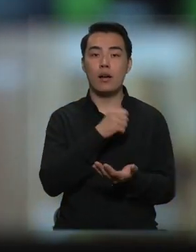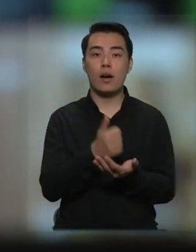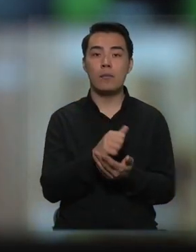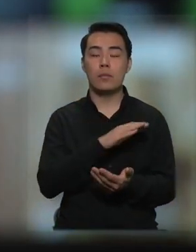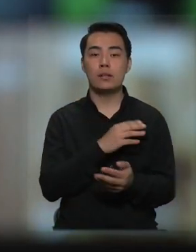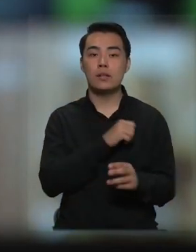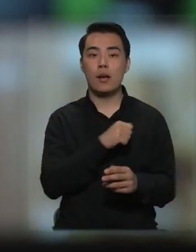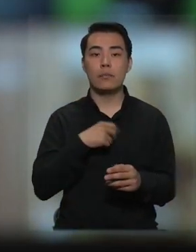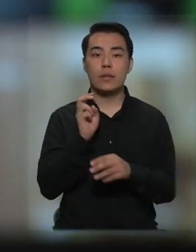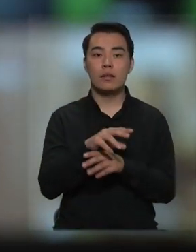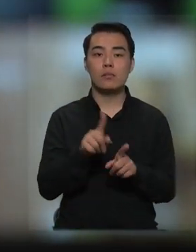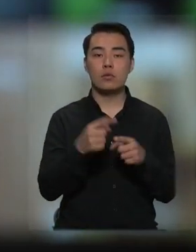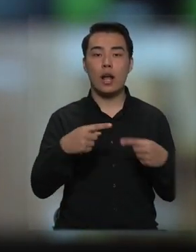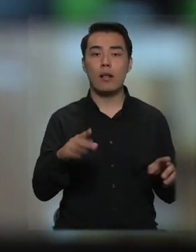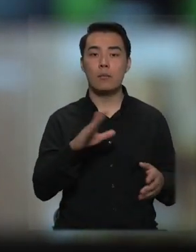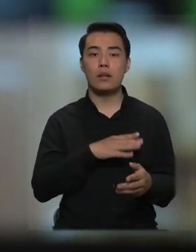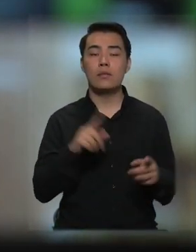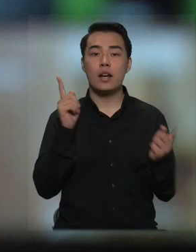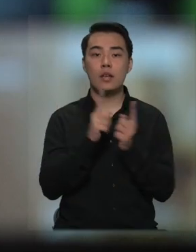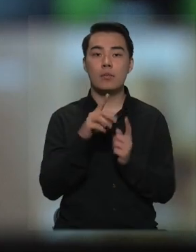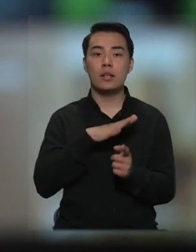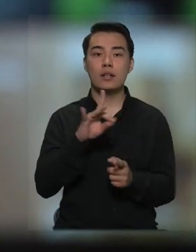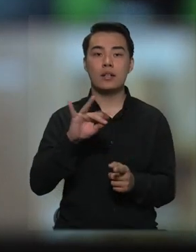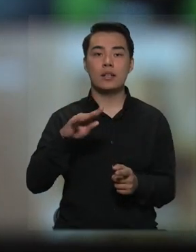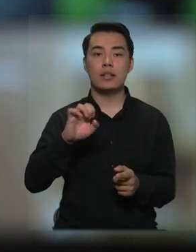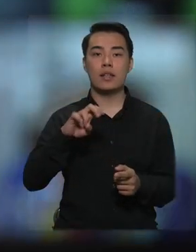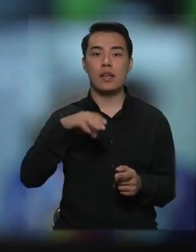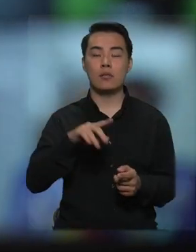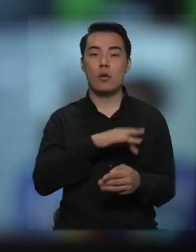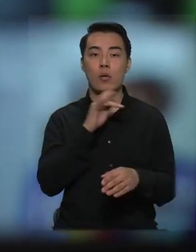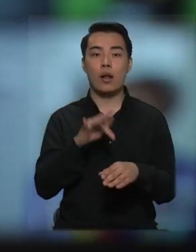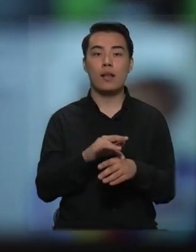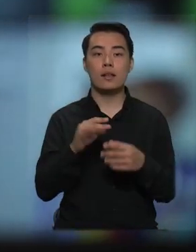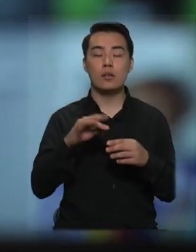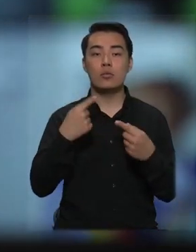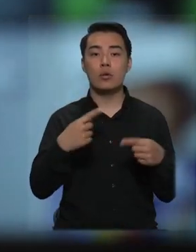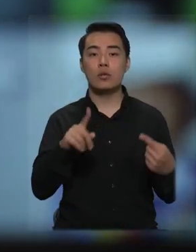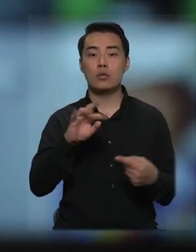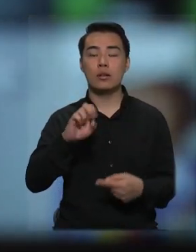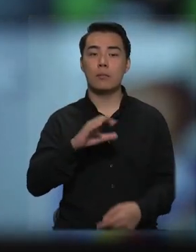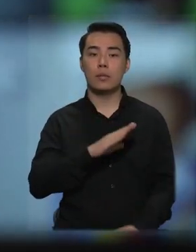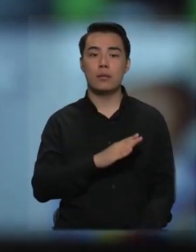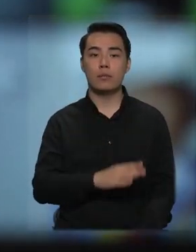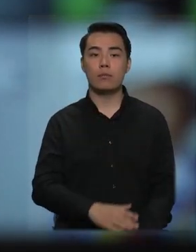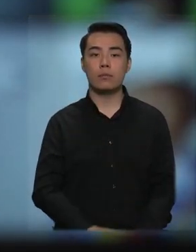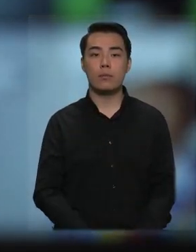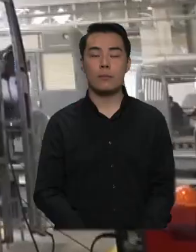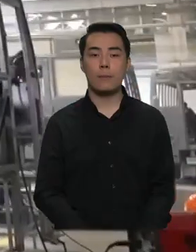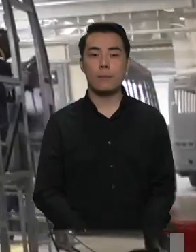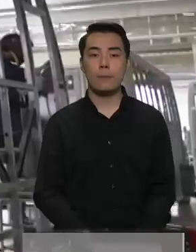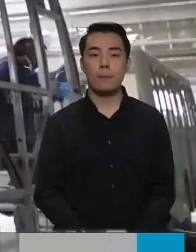крупные промышленные предприятия встретился с резиденцией резидентами городской Индустриальной зоны